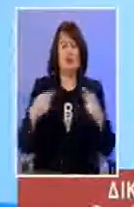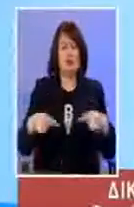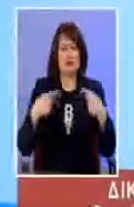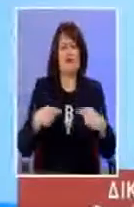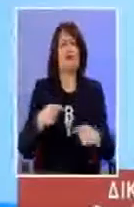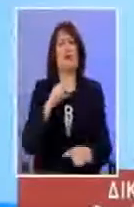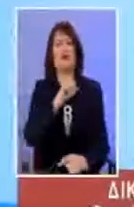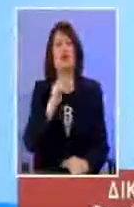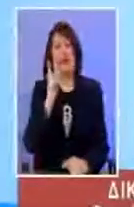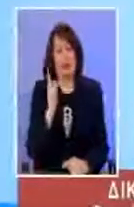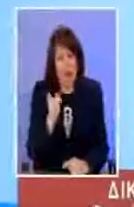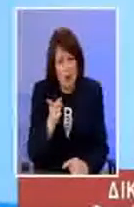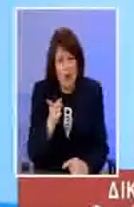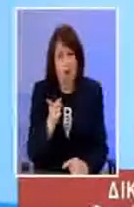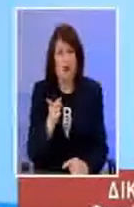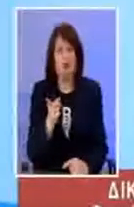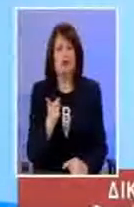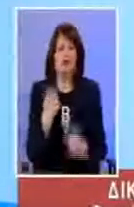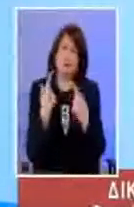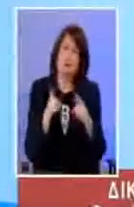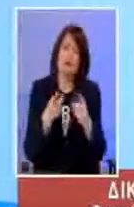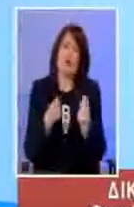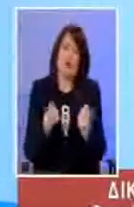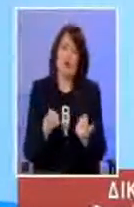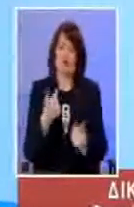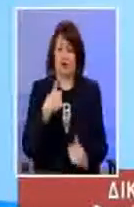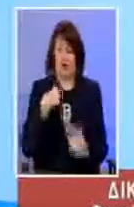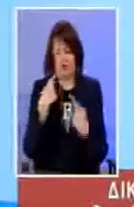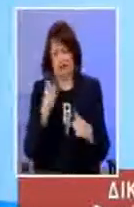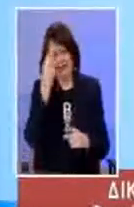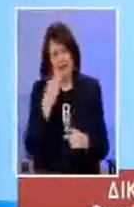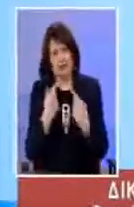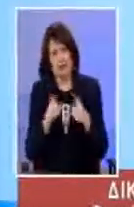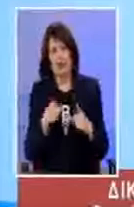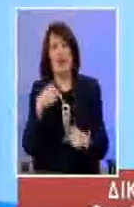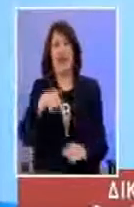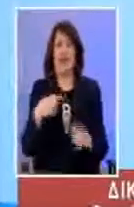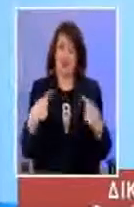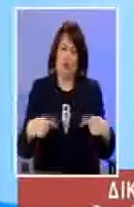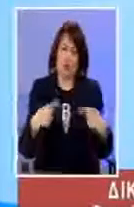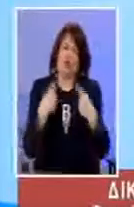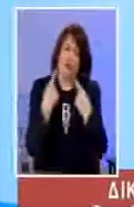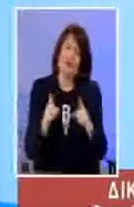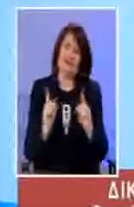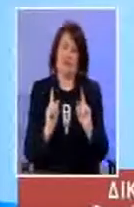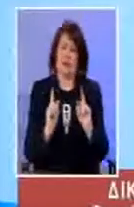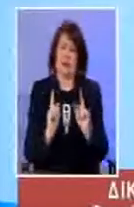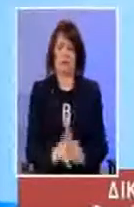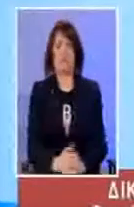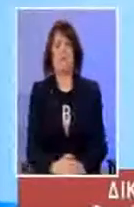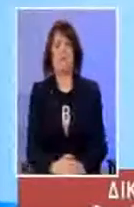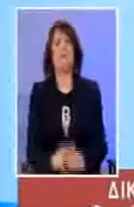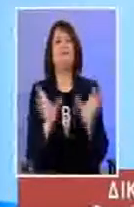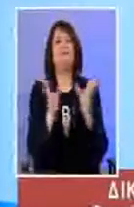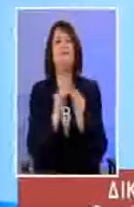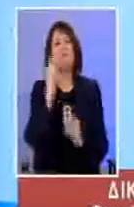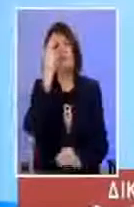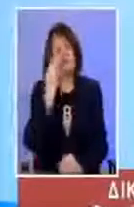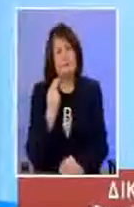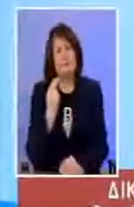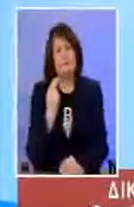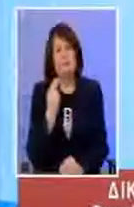Κυπουρόπουλος. Ναι, ναι, ακριβώς. Αλλιώς το έχω εγώ, αλλιώς η κυρία Γιαννάκου. Θέλω να πω, για τους τυφλούς,